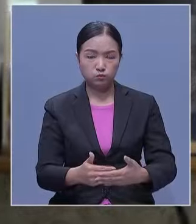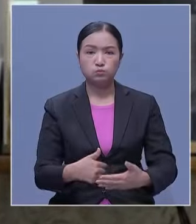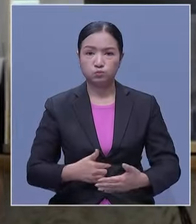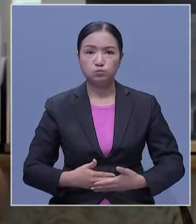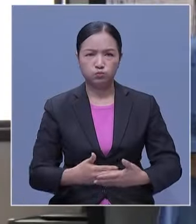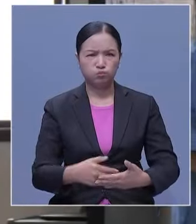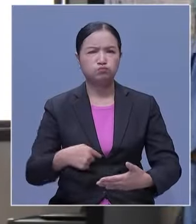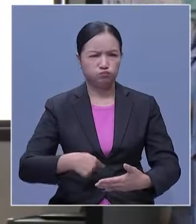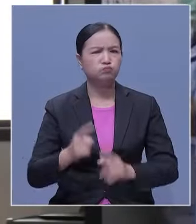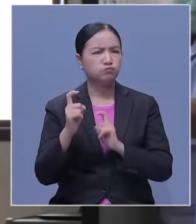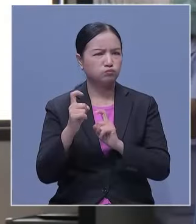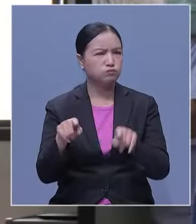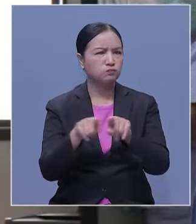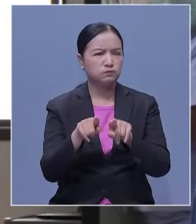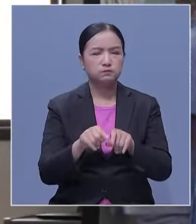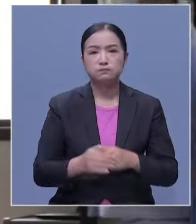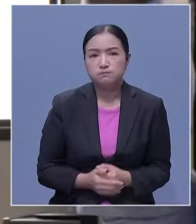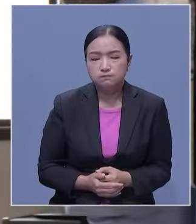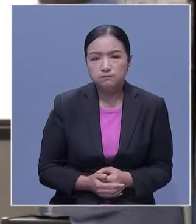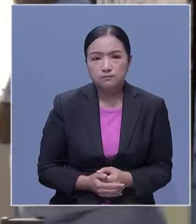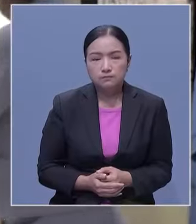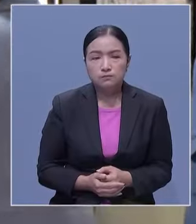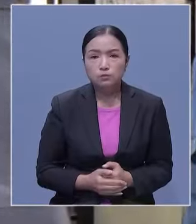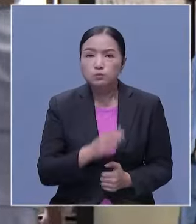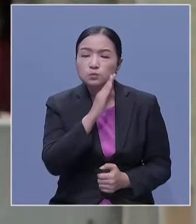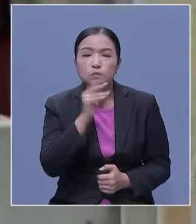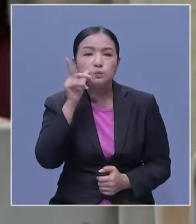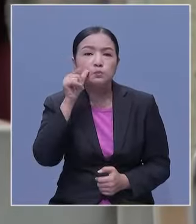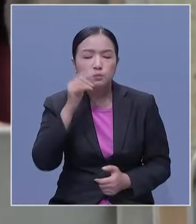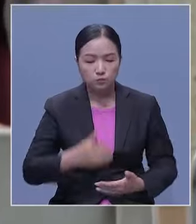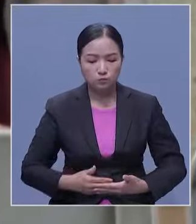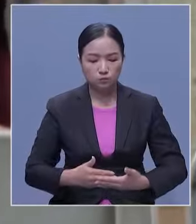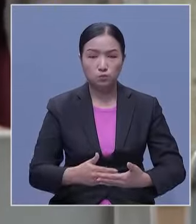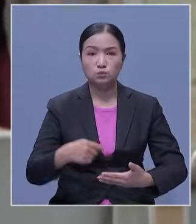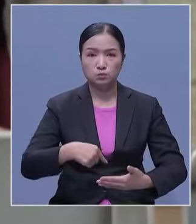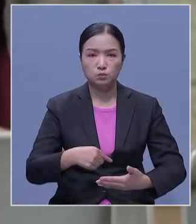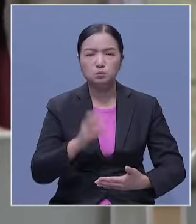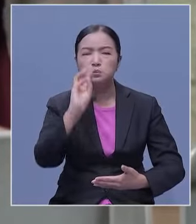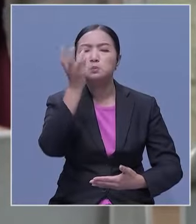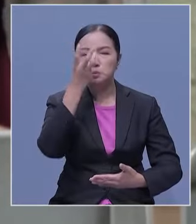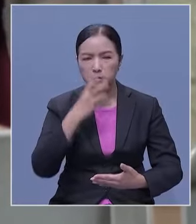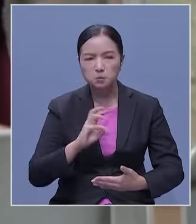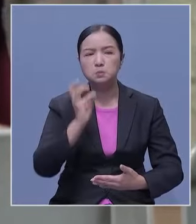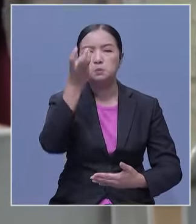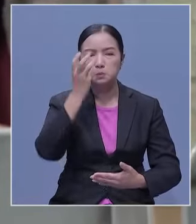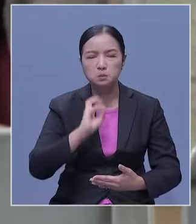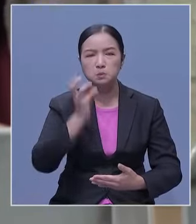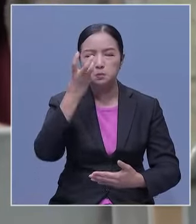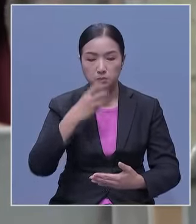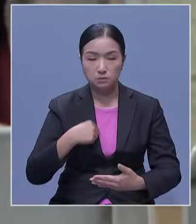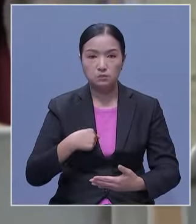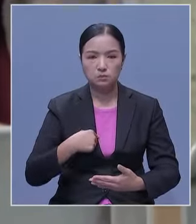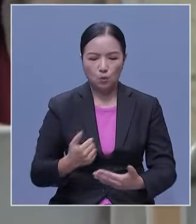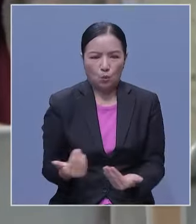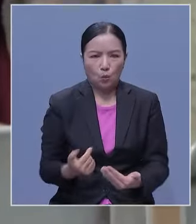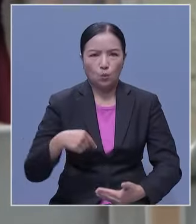ยู่เนี่ยอันนี้ก็อันตรายเช่นเดียวกันเพราะถ้าคุณแม่ที่ตั้งครรภ์อยู่นะครับมีการสูดดมฝุ่นเข้าไปมากๆก็มีโอกาสที่ท